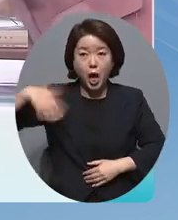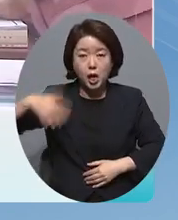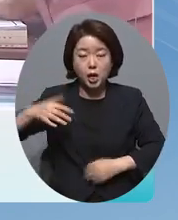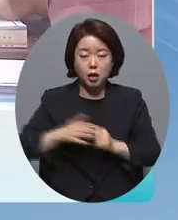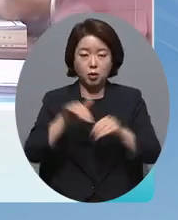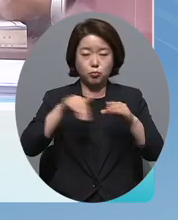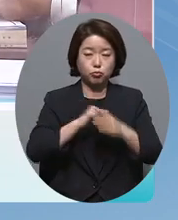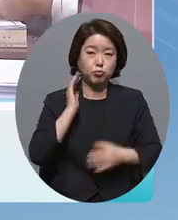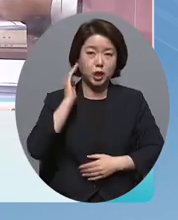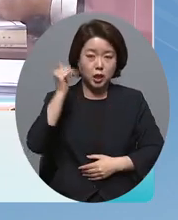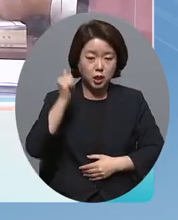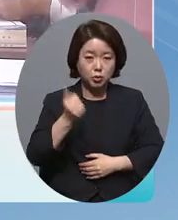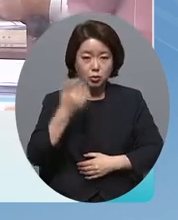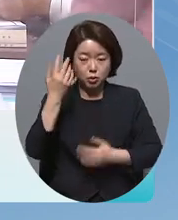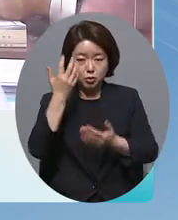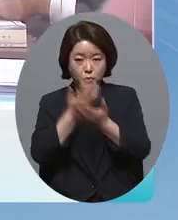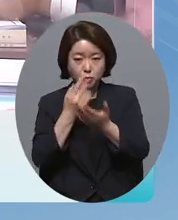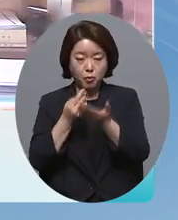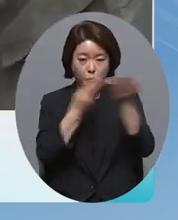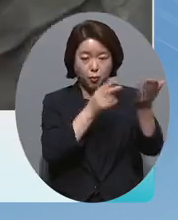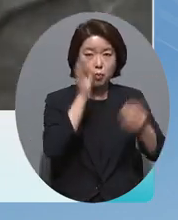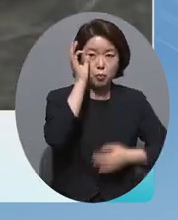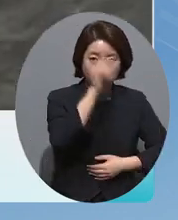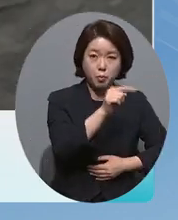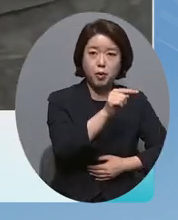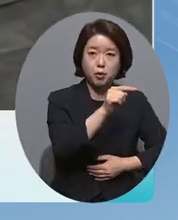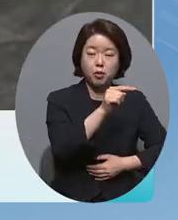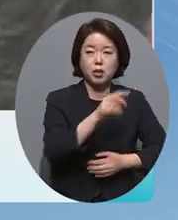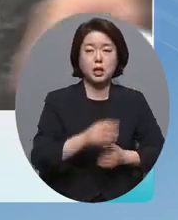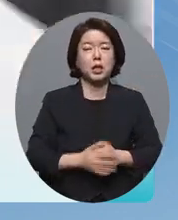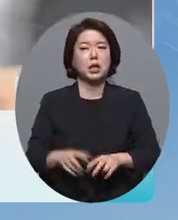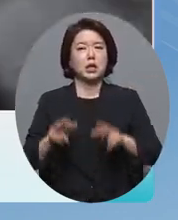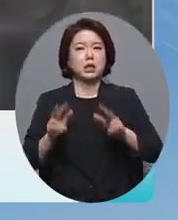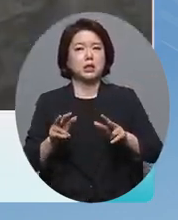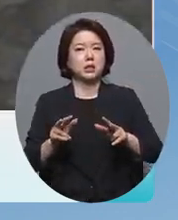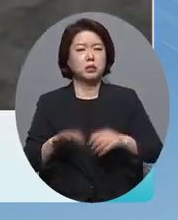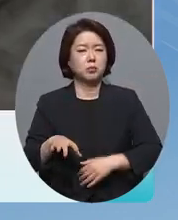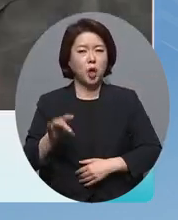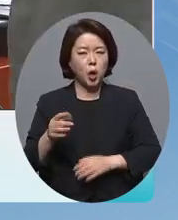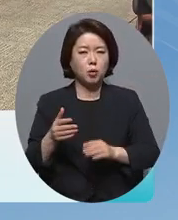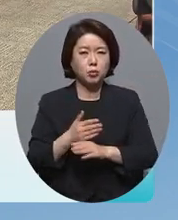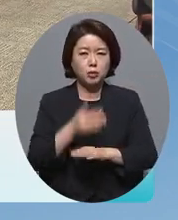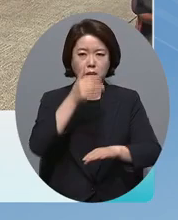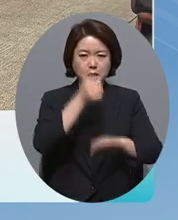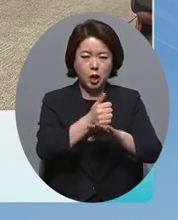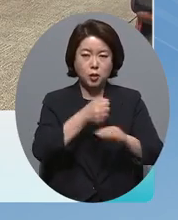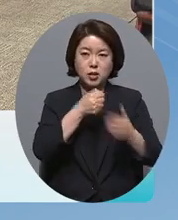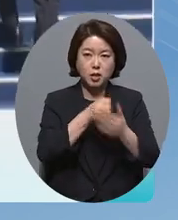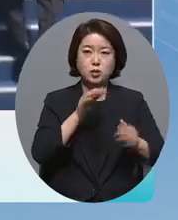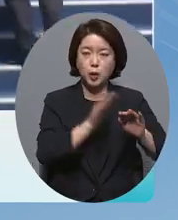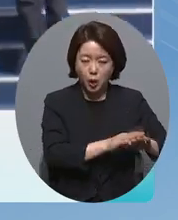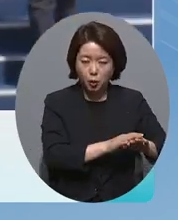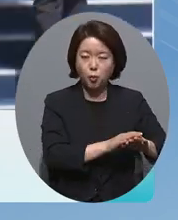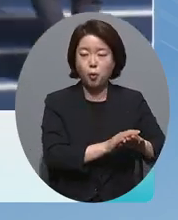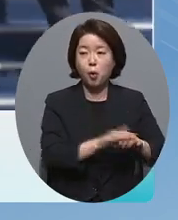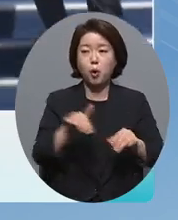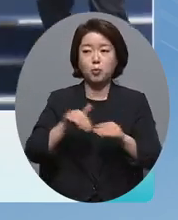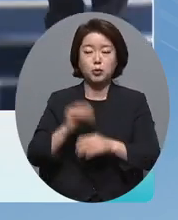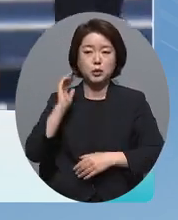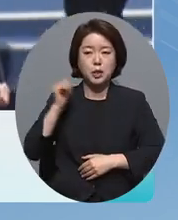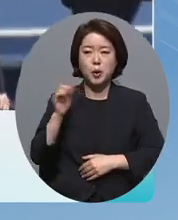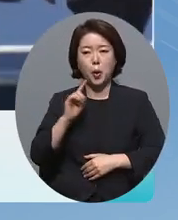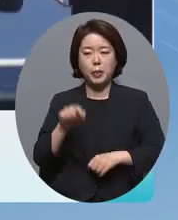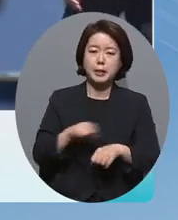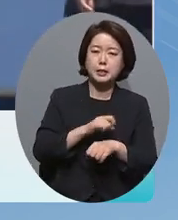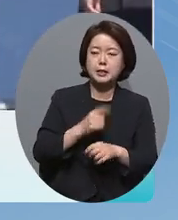바로 문재인전 대통령의 서면 조사를 보낸 것을 보면 사실 지금 애초에 결론 정해두고 문재인 전 대통령에게 무언가